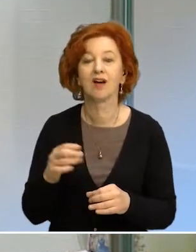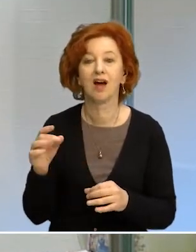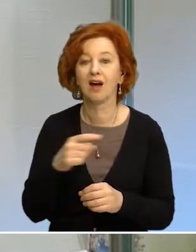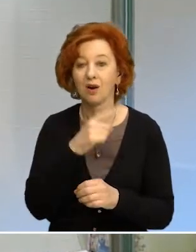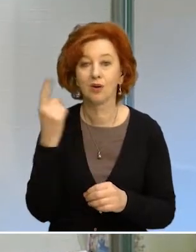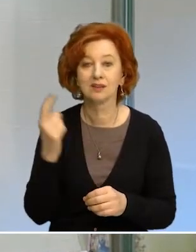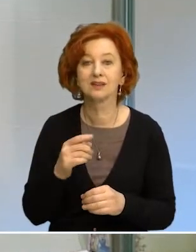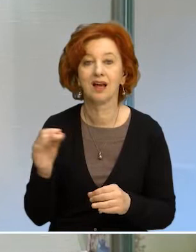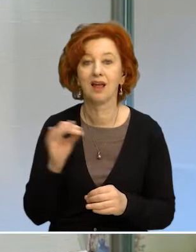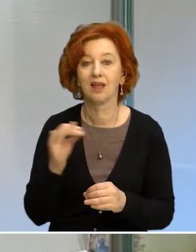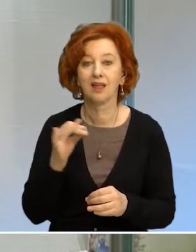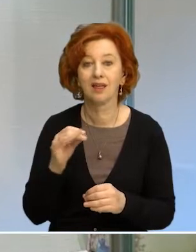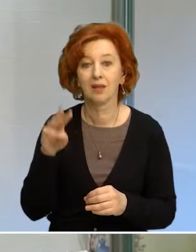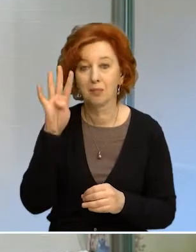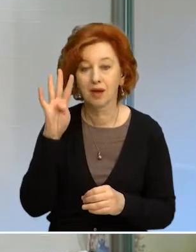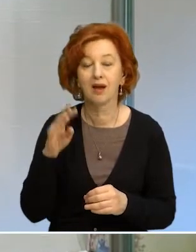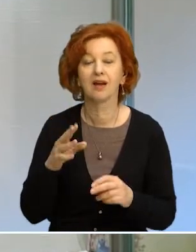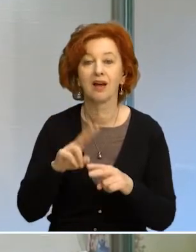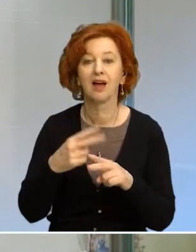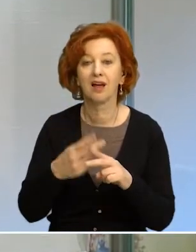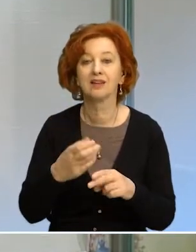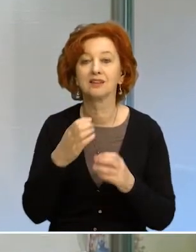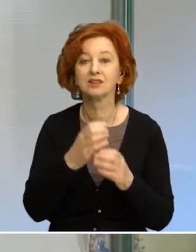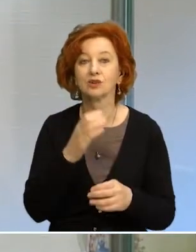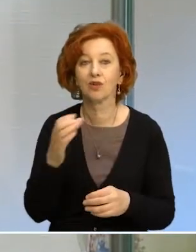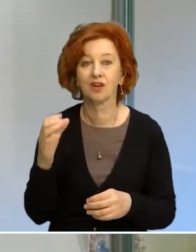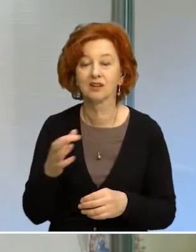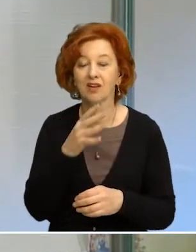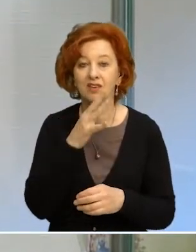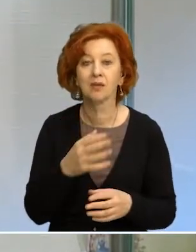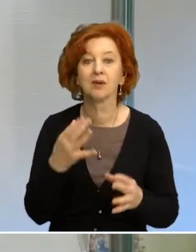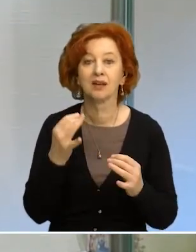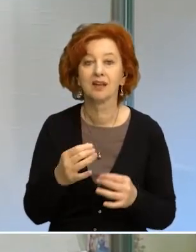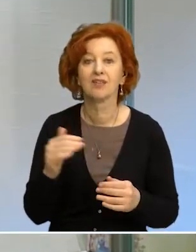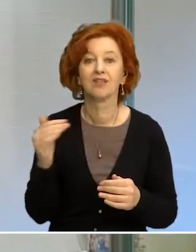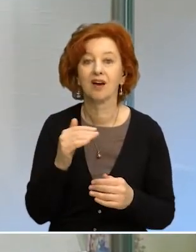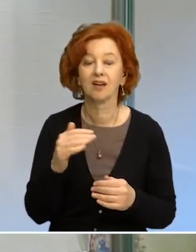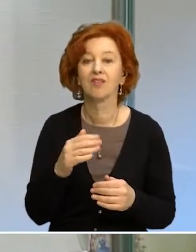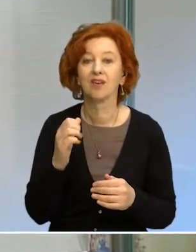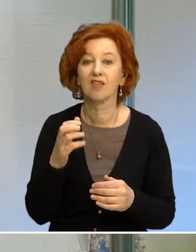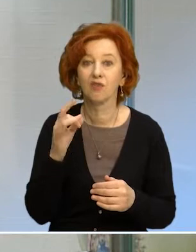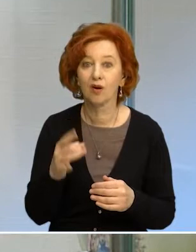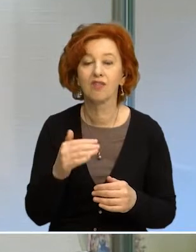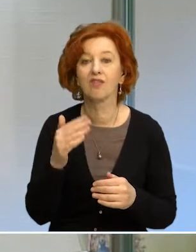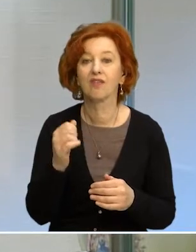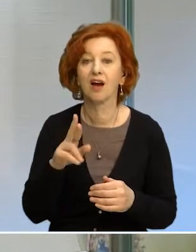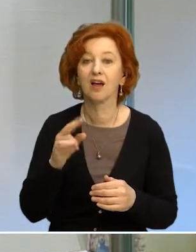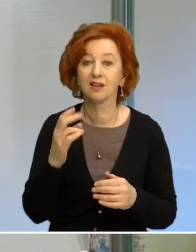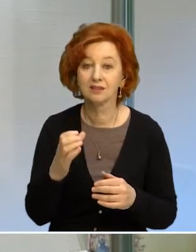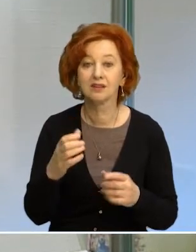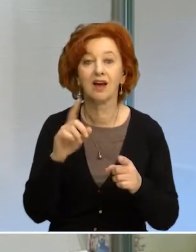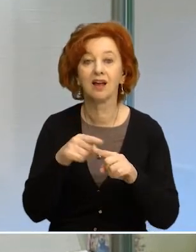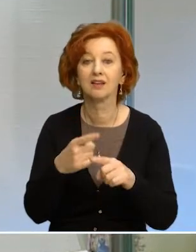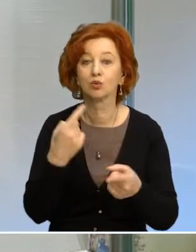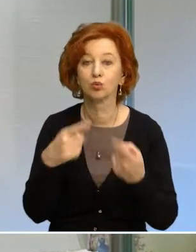Российской империи, как он создавался, фарфора советского времени и фаянс. Здесь не только фарфор, очень много и фаянсовых